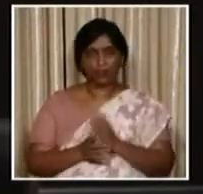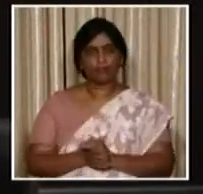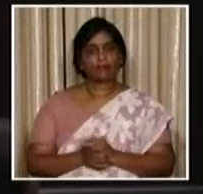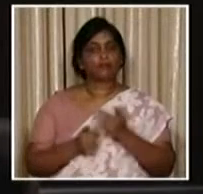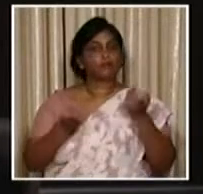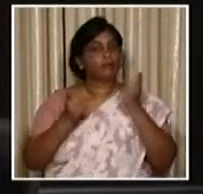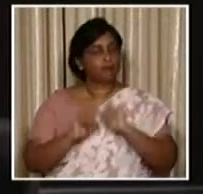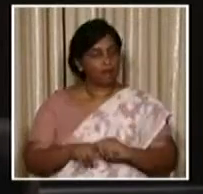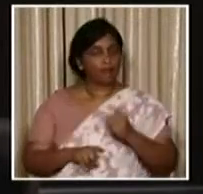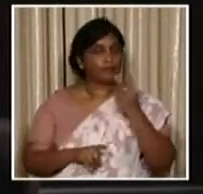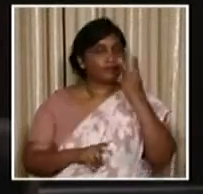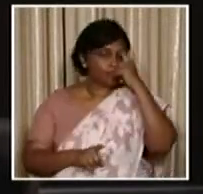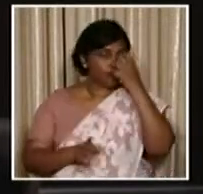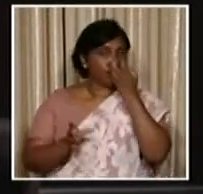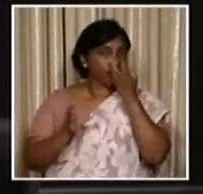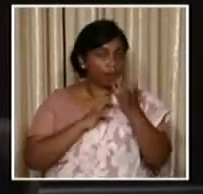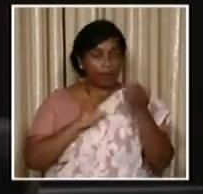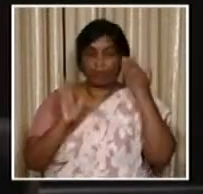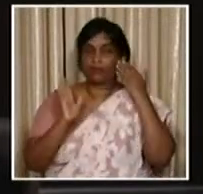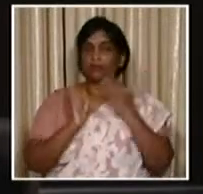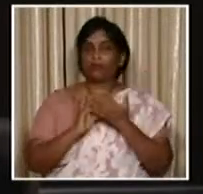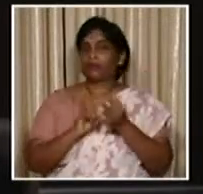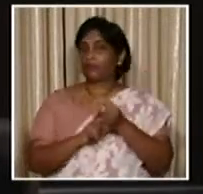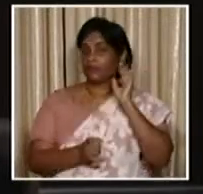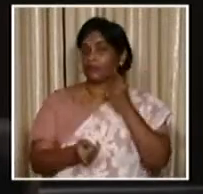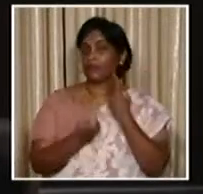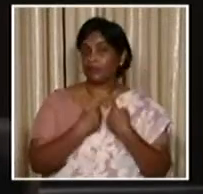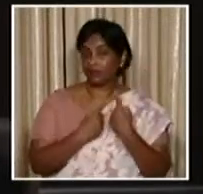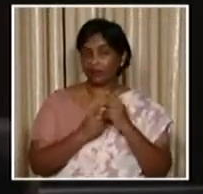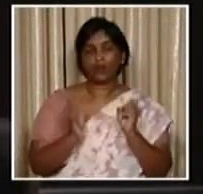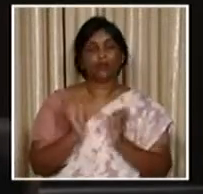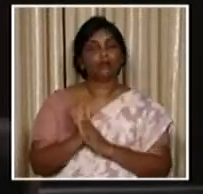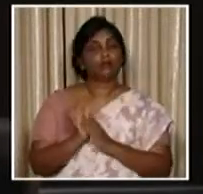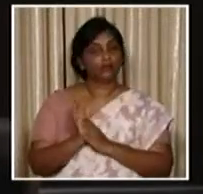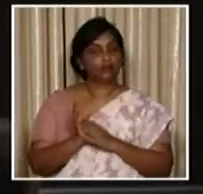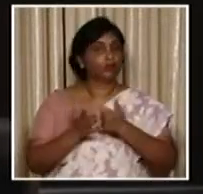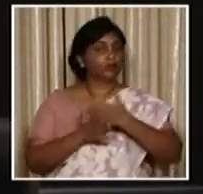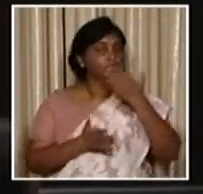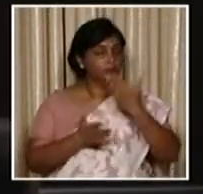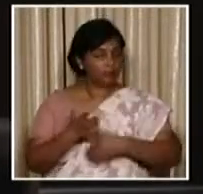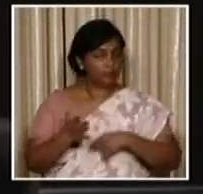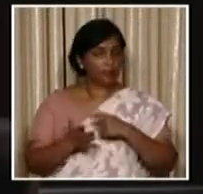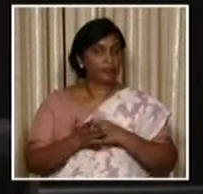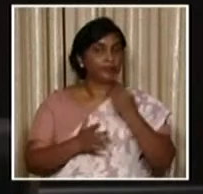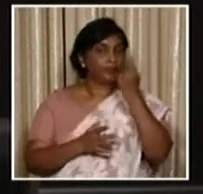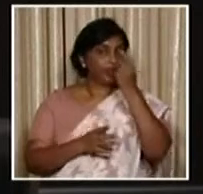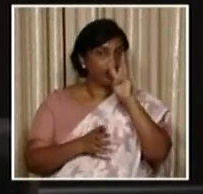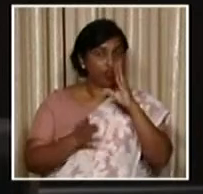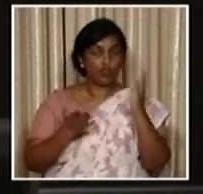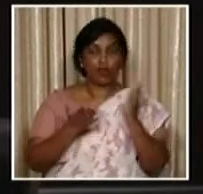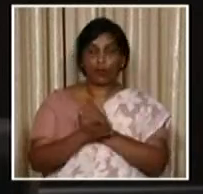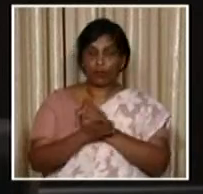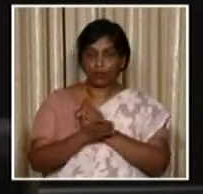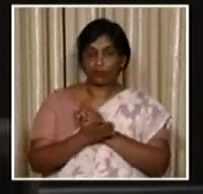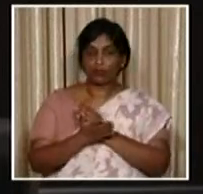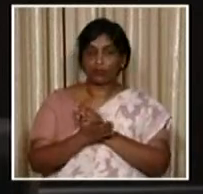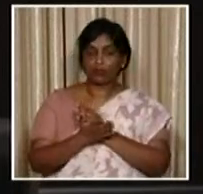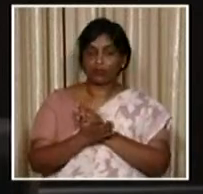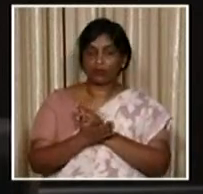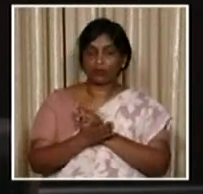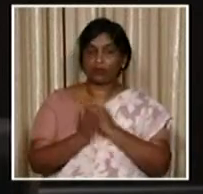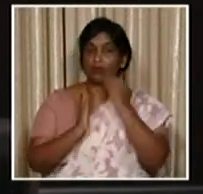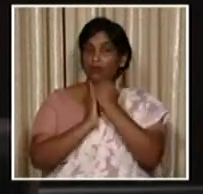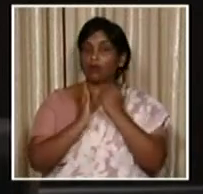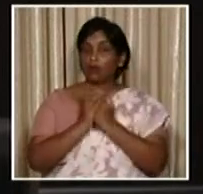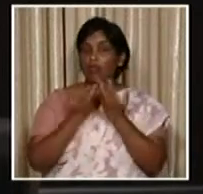ඊට පස්සේ පාස්කු ප්‍රහාරයේ පිළිබඳ ජනාධිපති විමර්ශන කොමිෂන් සභා වාර්තාවේ 13 වෙනි පරිච්ඡේදයේ